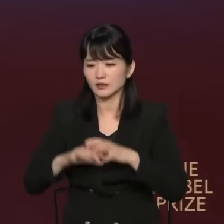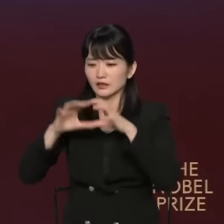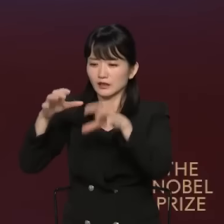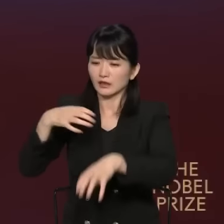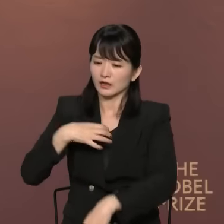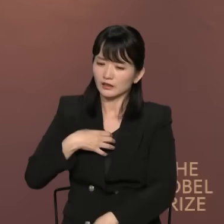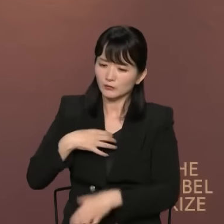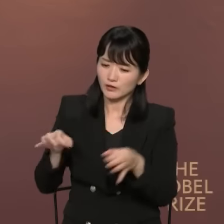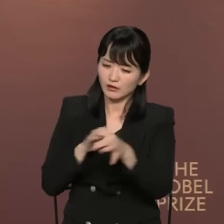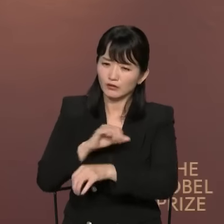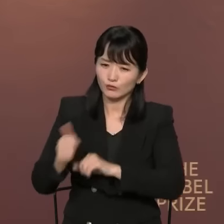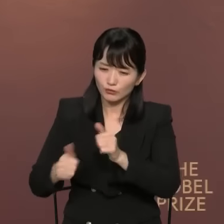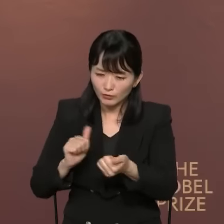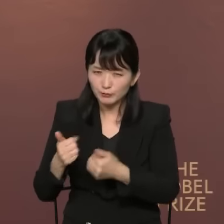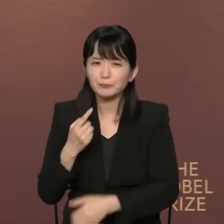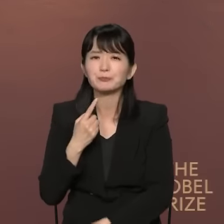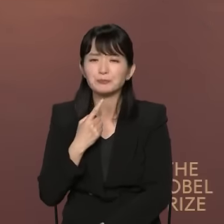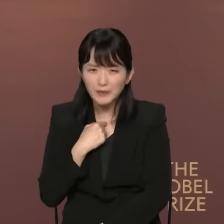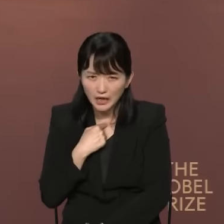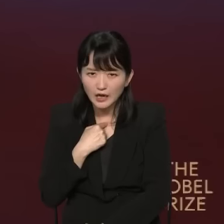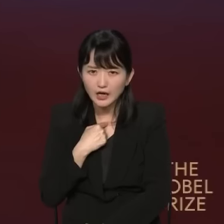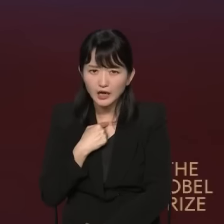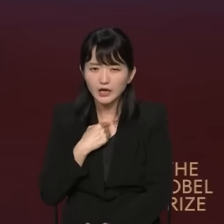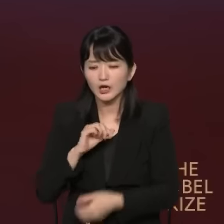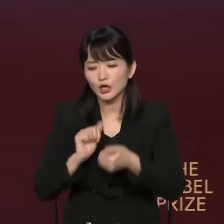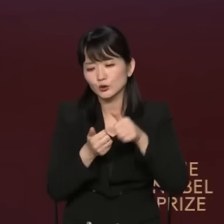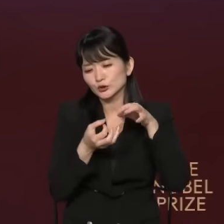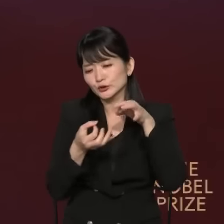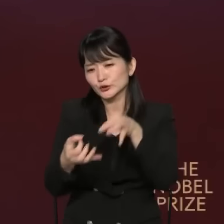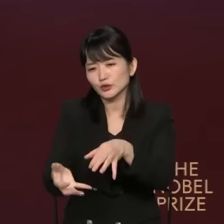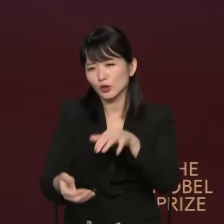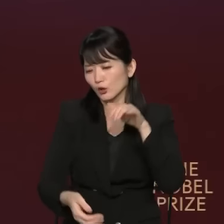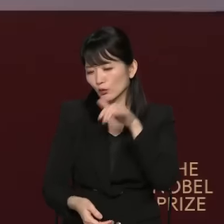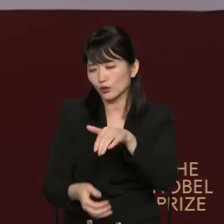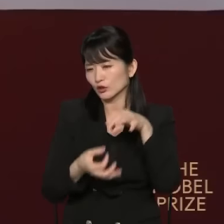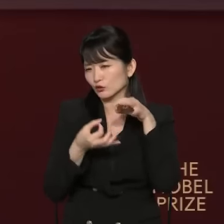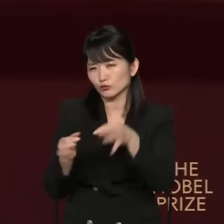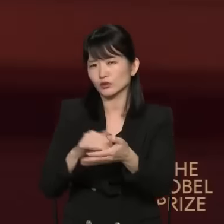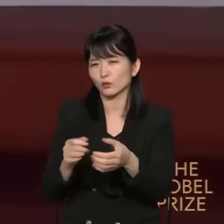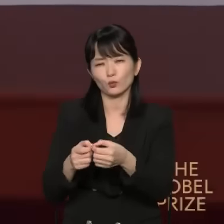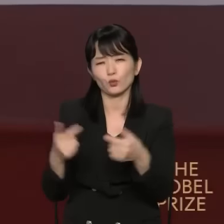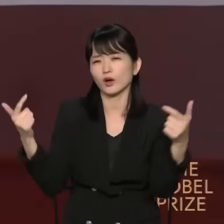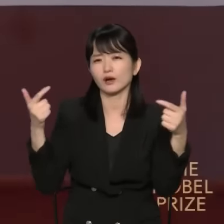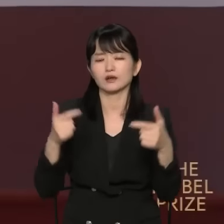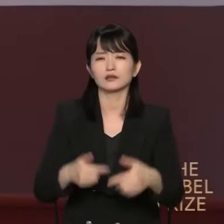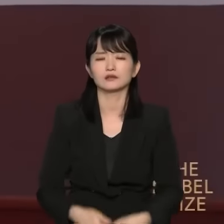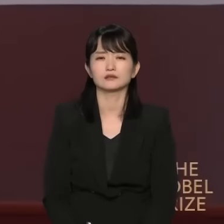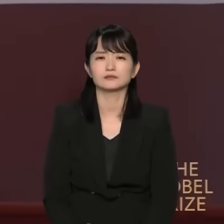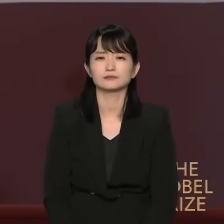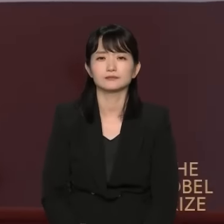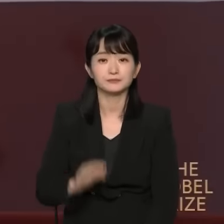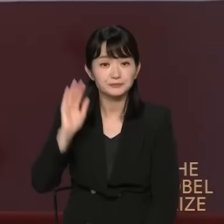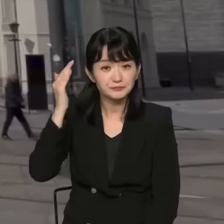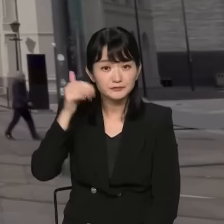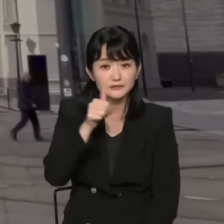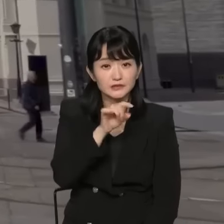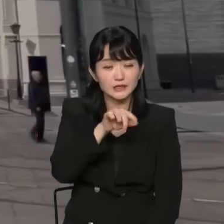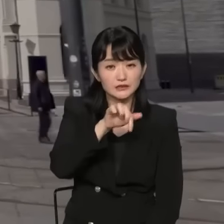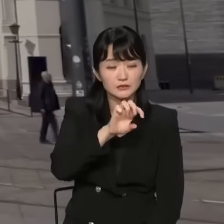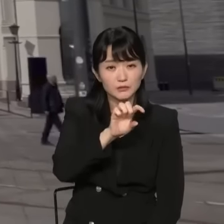금융위기와 경제 불황을 겪으며 점차 주식 등 공격형 투자 비중이 늘었습니다. 최근엔